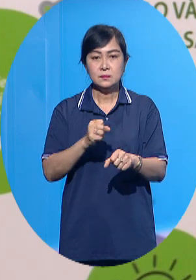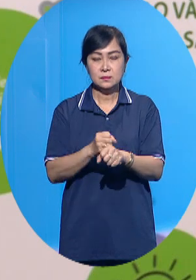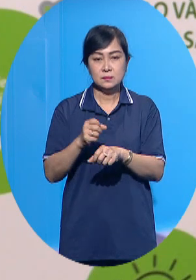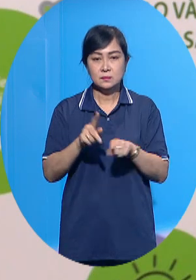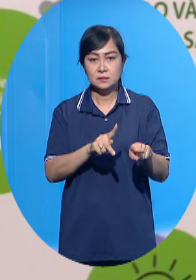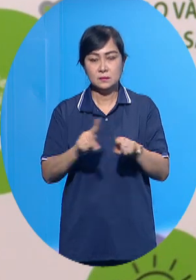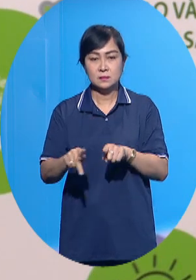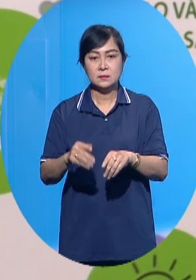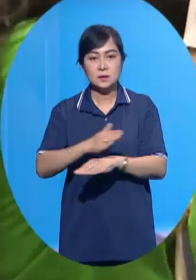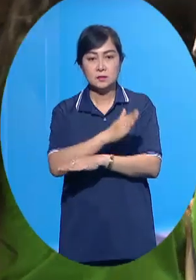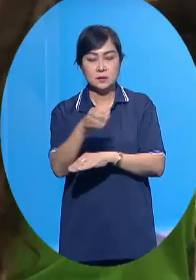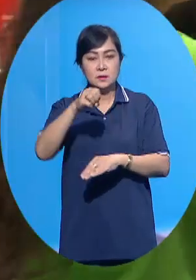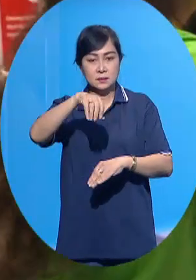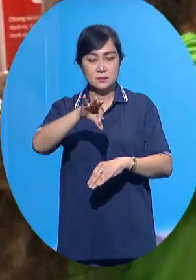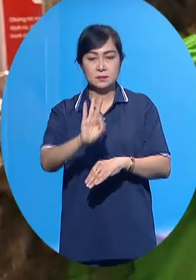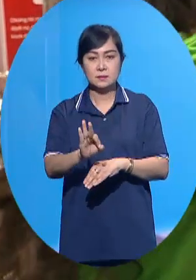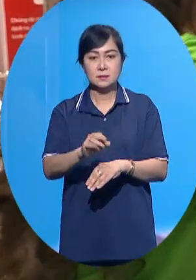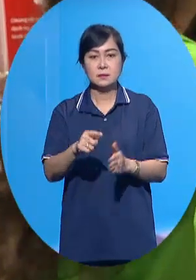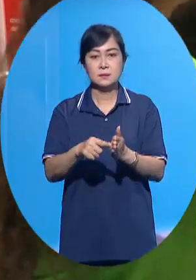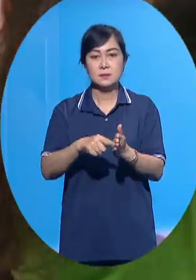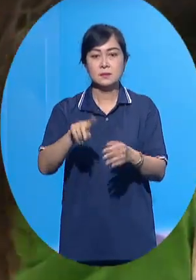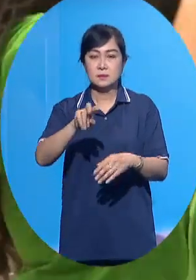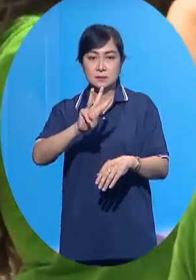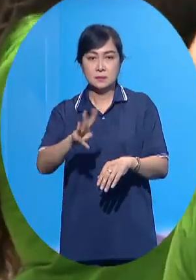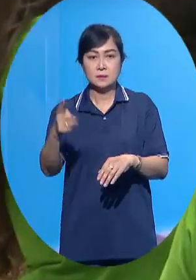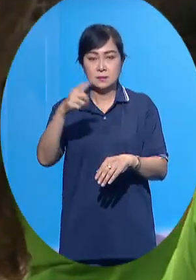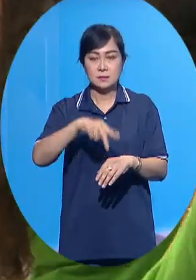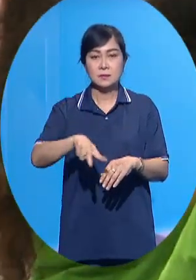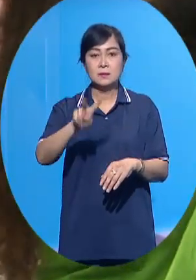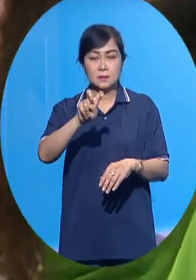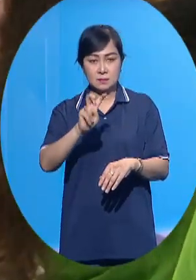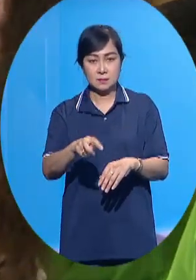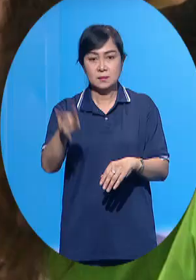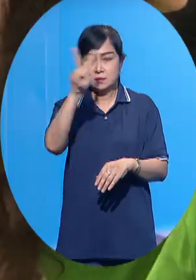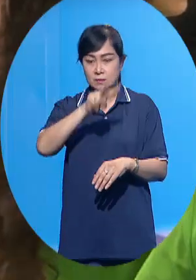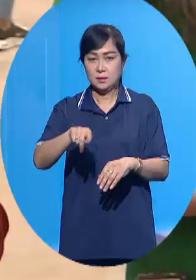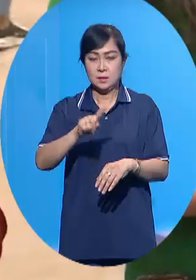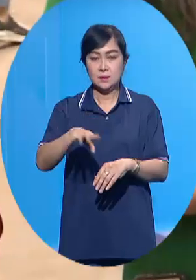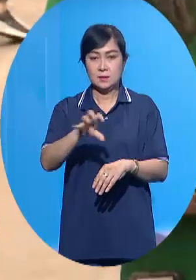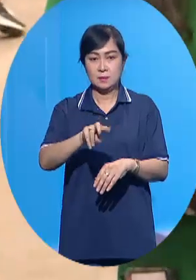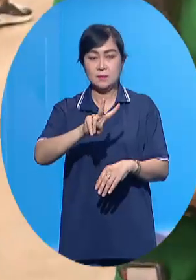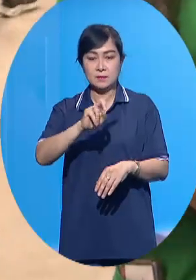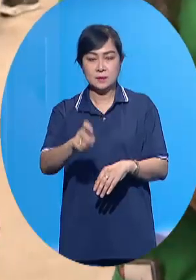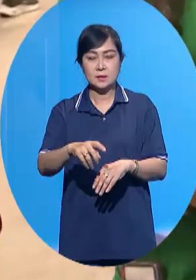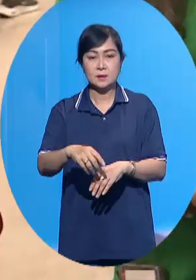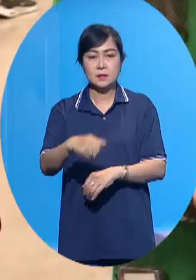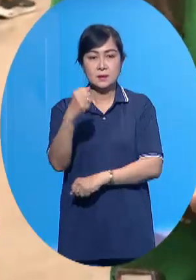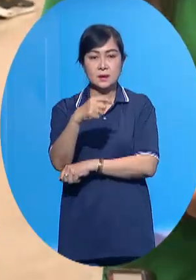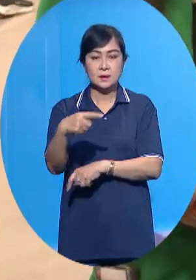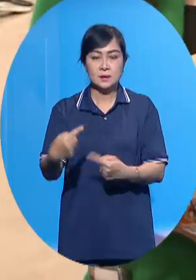biệt là phát triển cái thương mại điện tử. Từ năm 2013 đến năm 2020, Việt Nam đã có 529 giống cây trồng